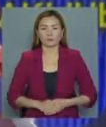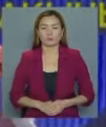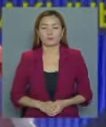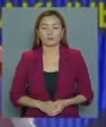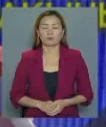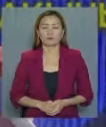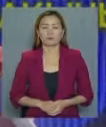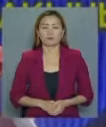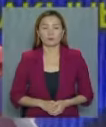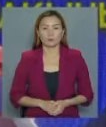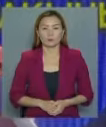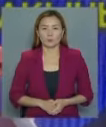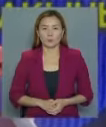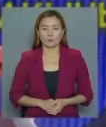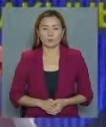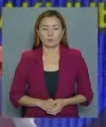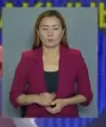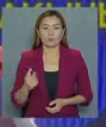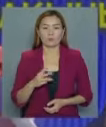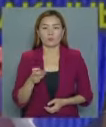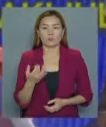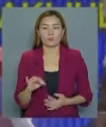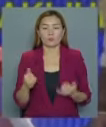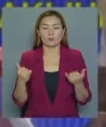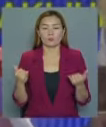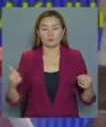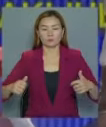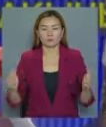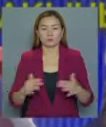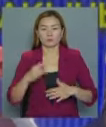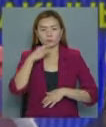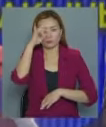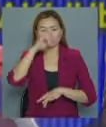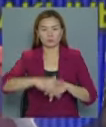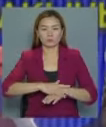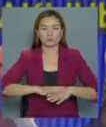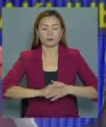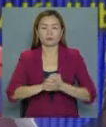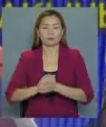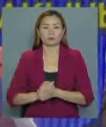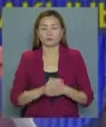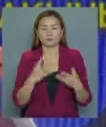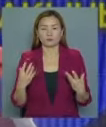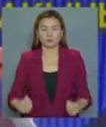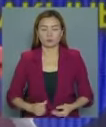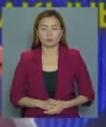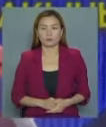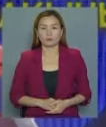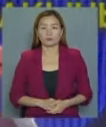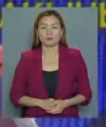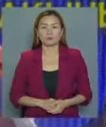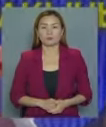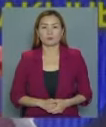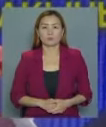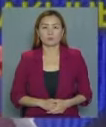насихаттайтын мерекенин бири бул бүгүнкү Казакстан халкынын бирлиги мерекеси.